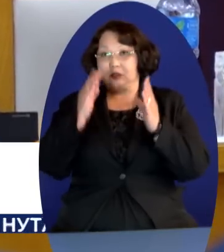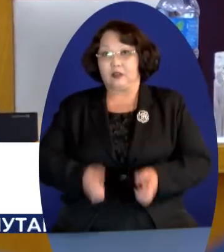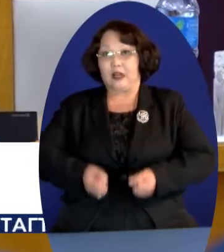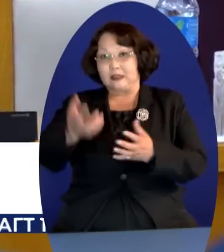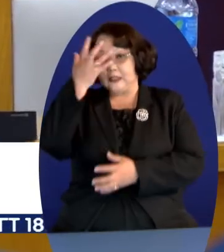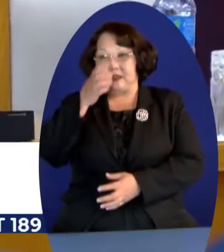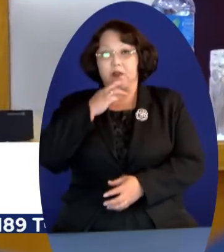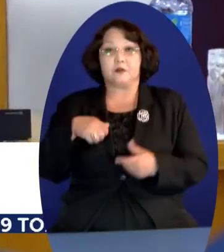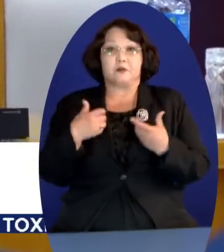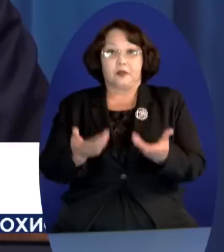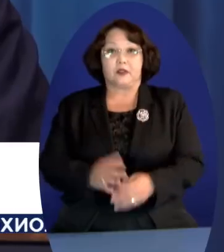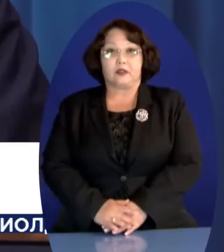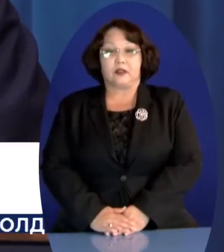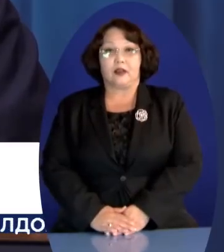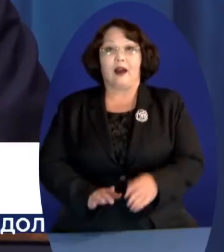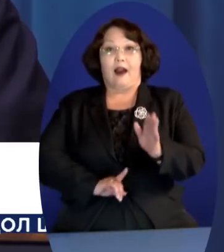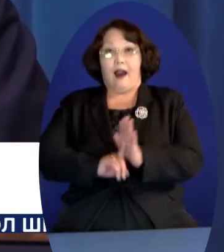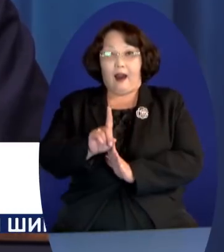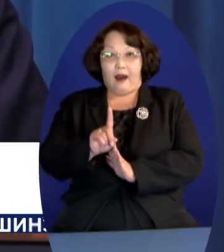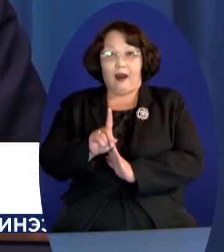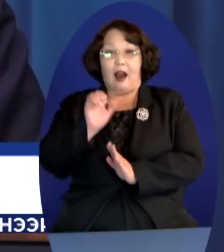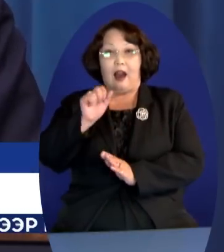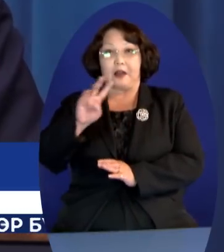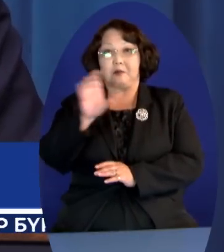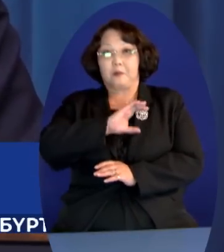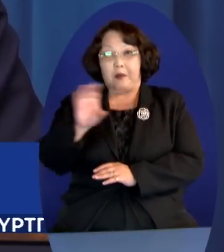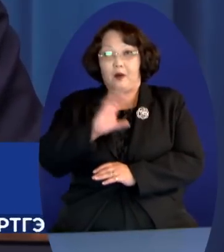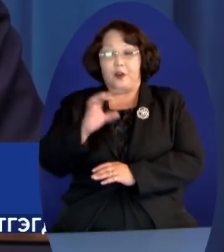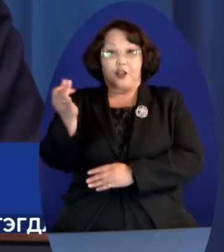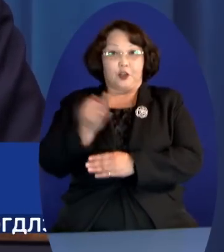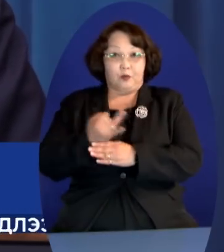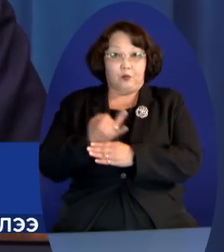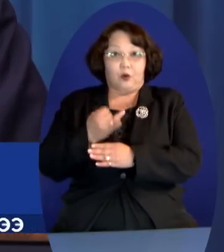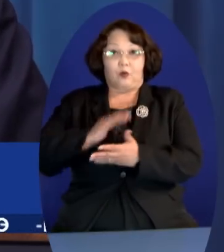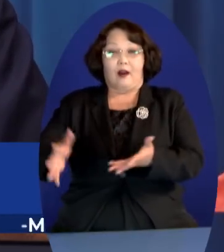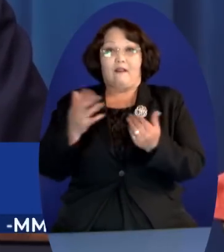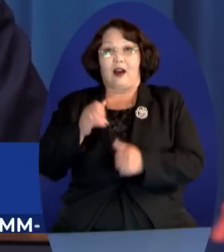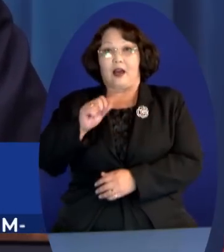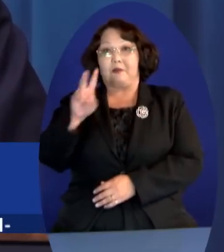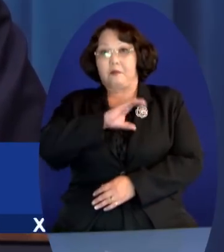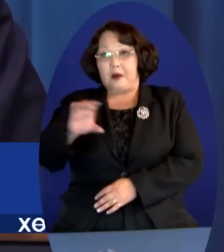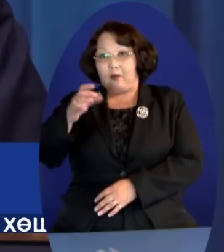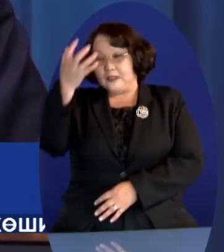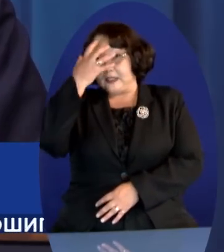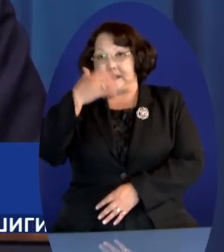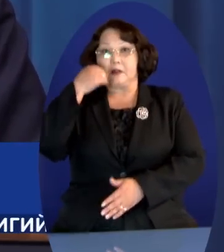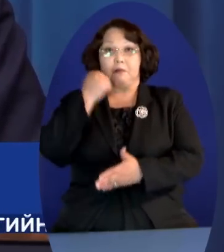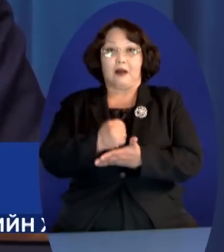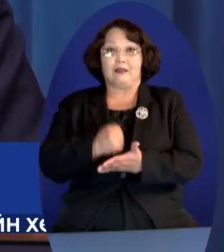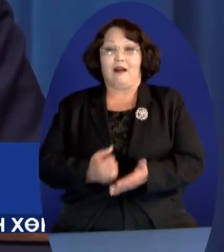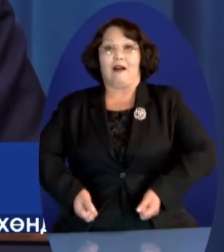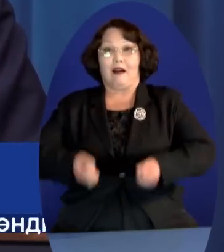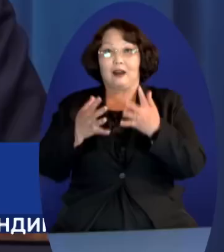газраас мэдээдлээ. Анх удаага аж ахуйн нэгжүүдэд, импортлогч аж ахуйн нэгжүүдэд бол одоо засгийн газрын баталгаа гаргах тухай